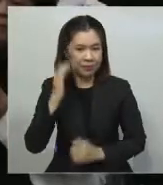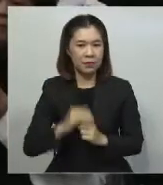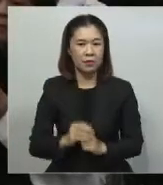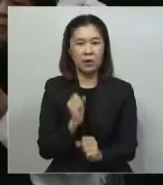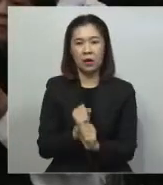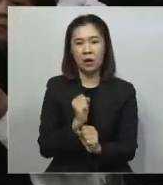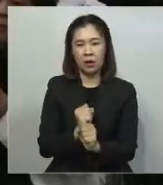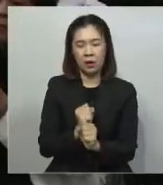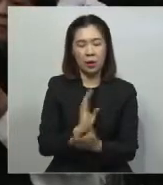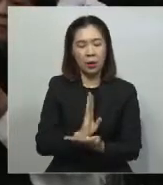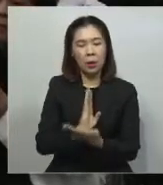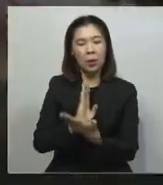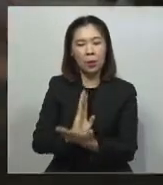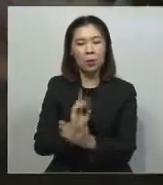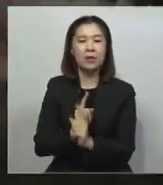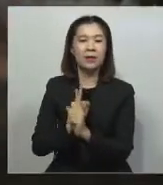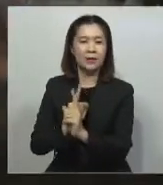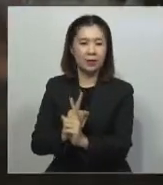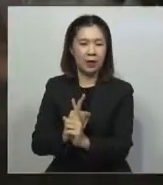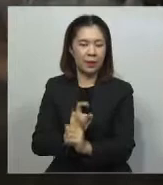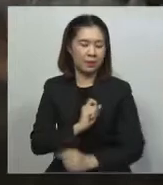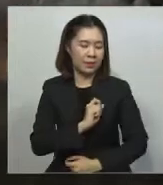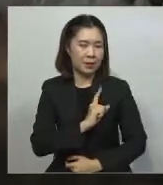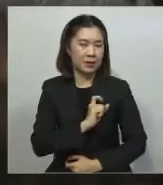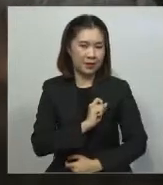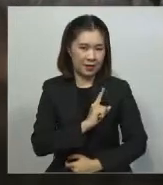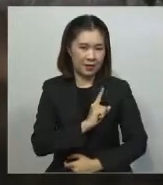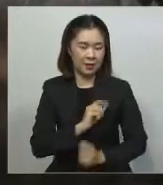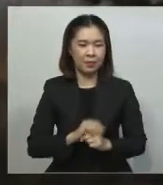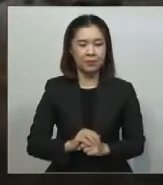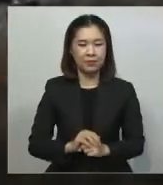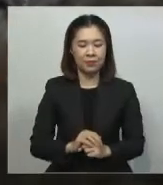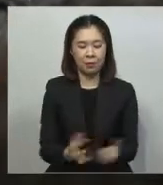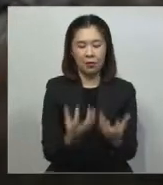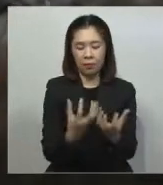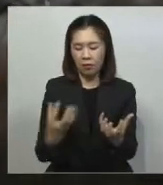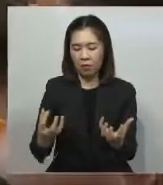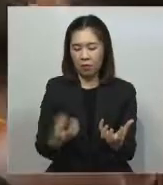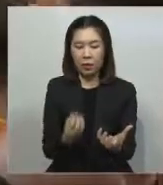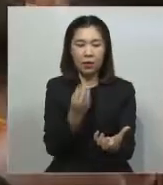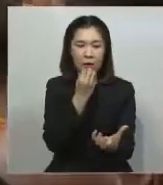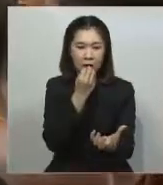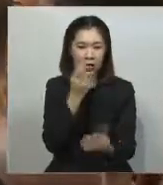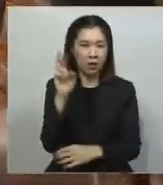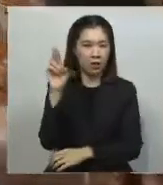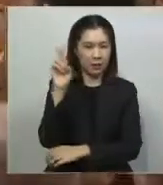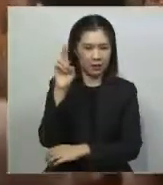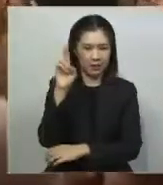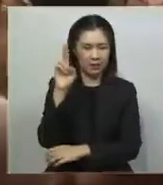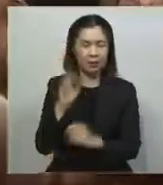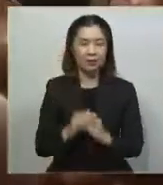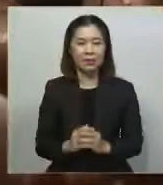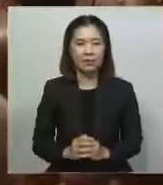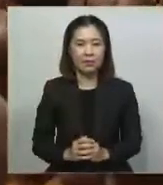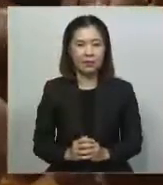าบังสกุลตามพิธีทางศาสนาหลังจากนั้นก็จะเป็นการถวายพระทหารเพลแด่พระภิกษุสงฆ์ที่มาร่วมงานโดยลำดับต่อ